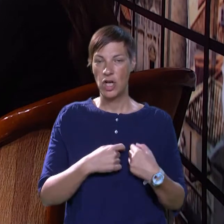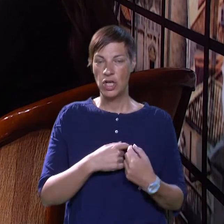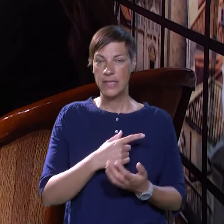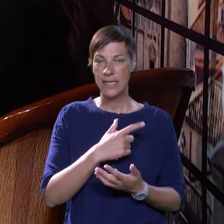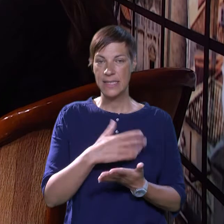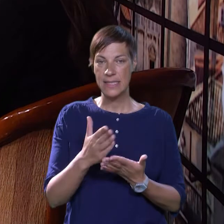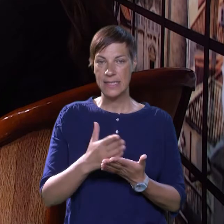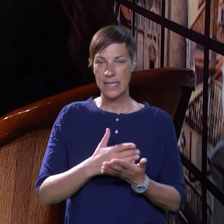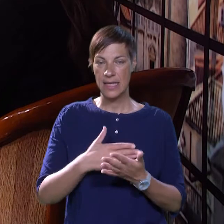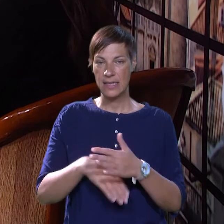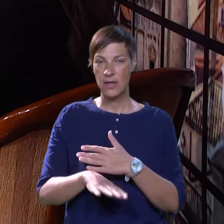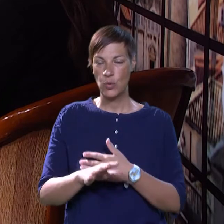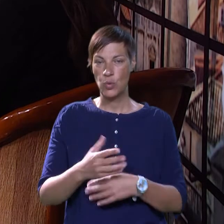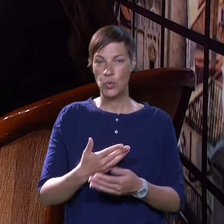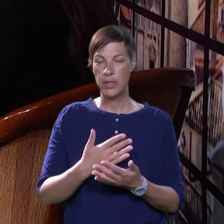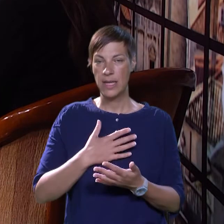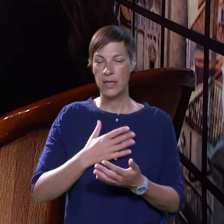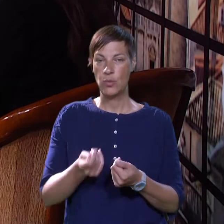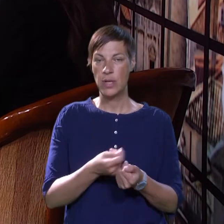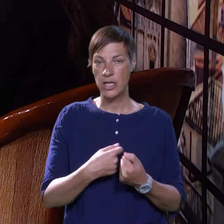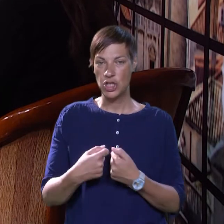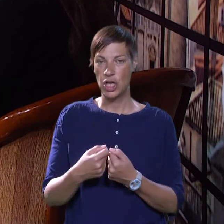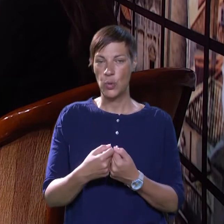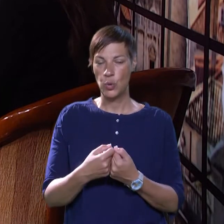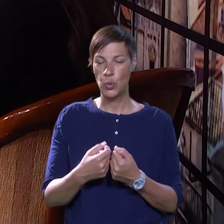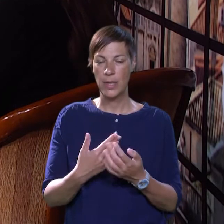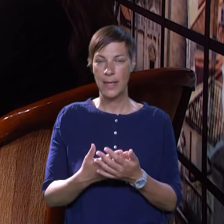volonterskih zadataka unutar udruge Bonsai.